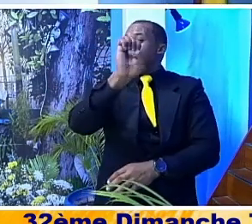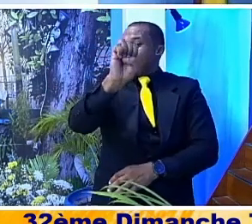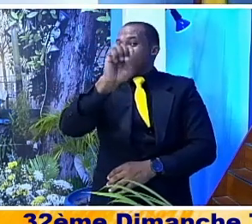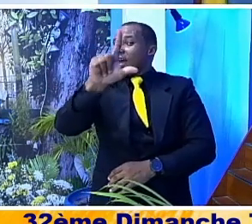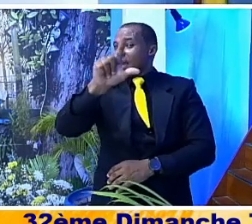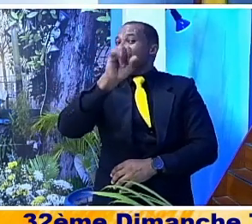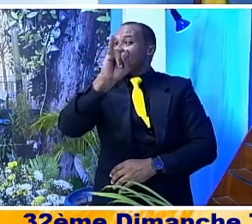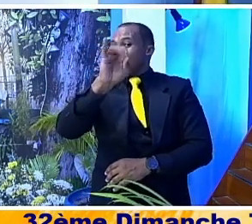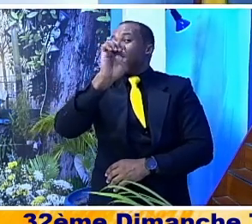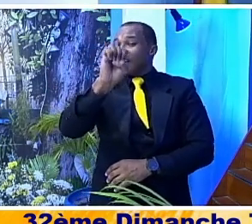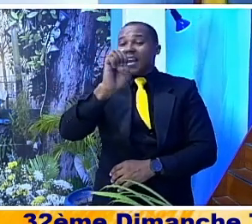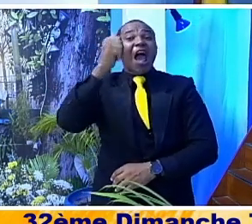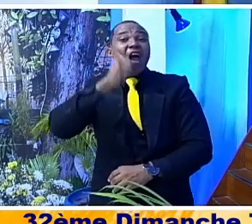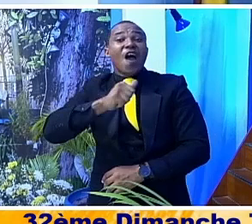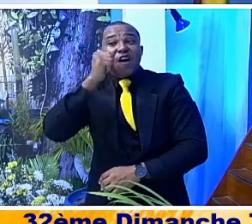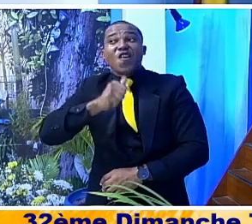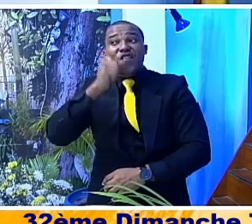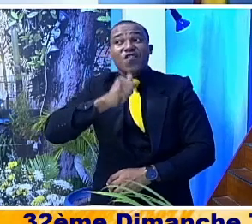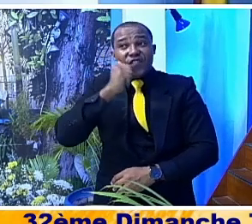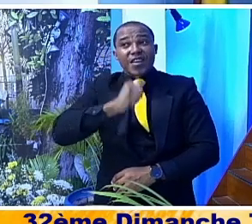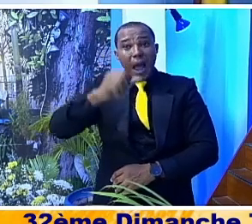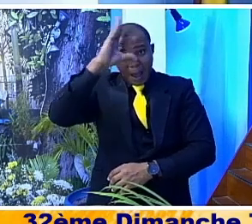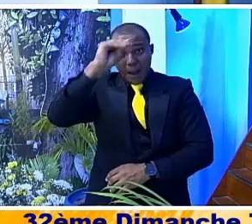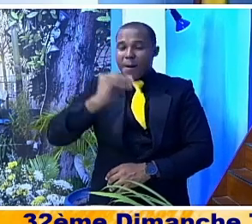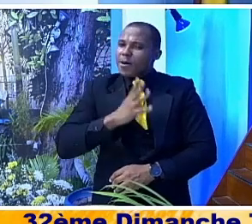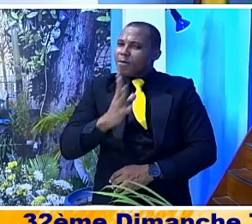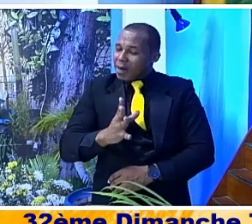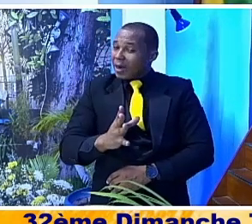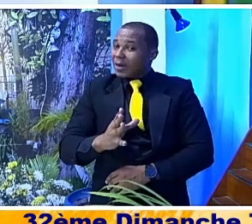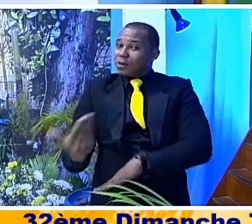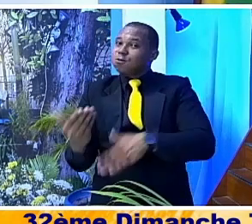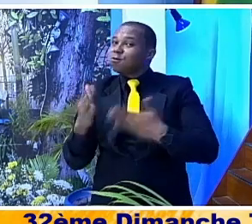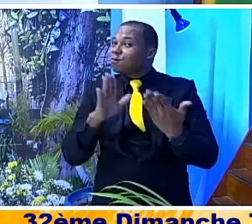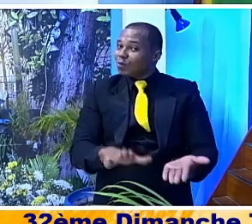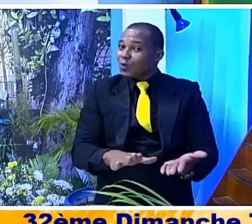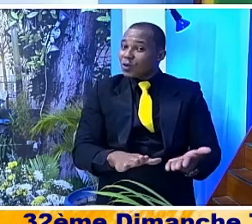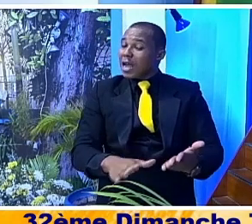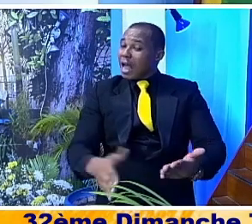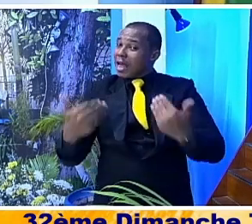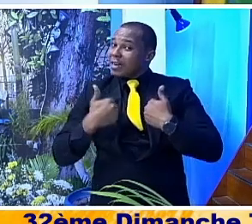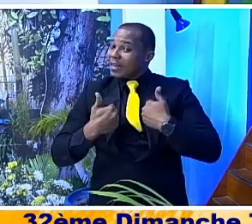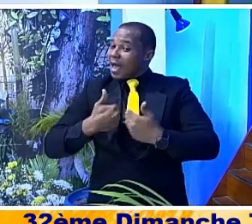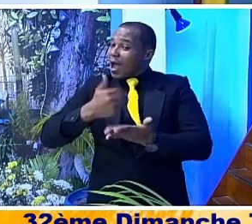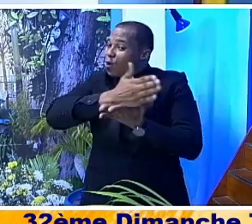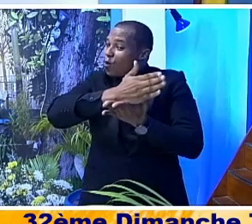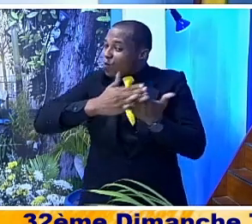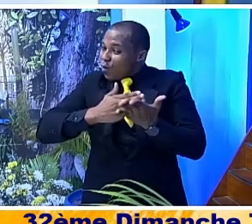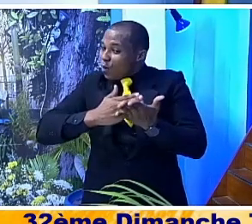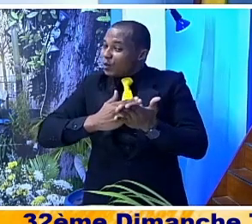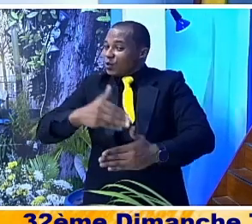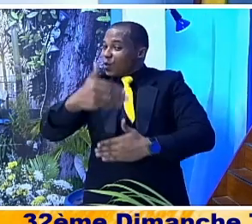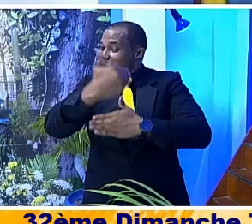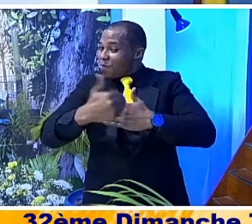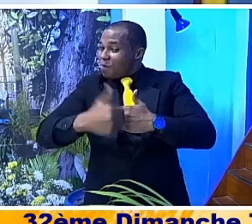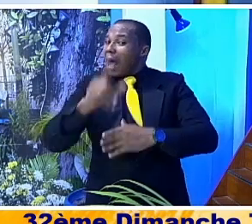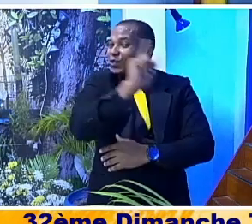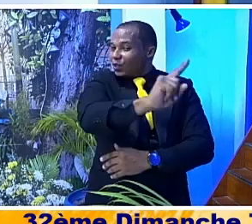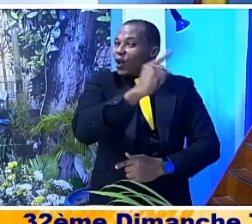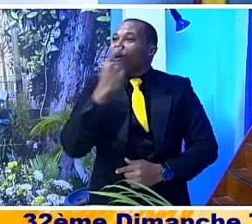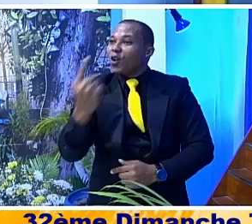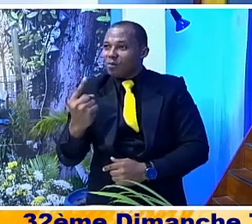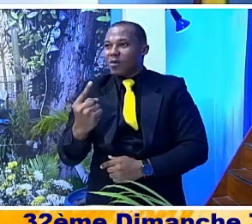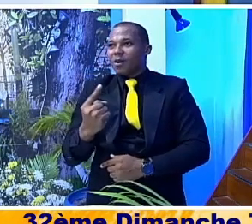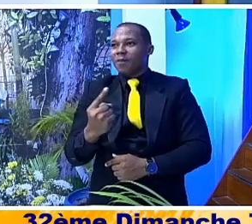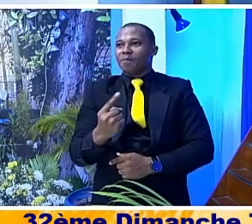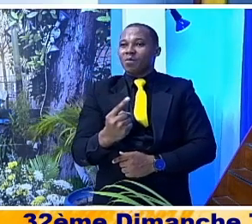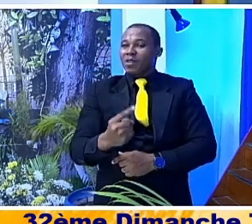non, la veuve de Sarepta, il était un petit morceau de pain seulement. Il était dit comme ça que bon, comme c'est ça seulement, mien, bon,